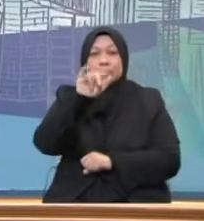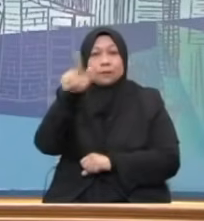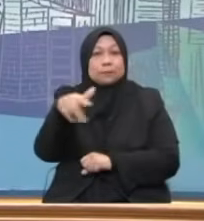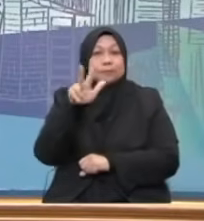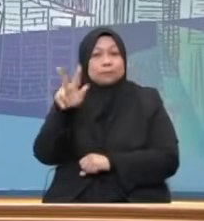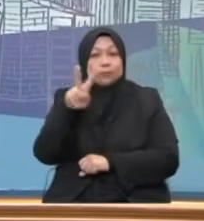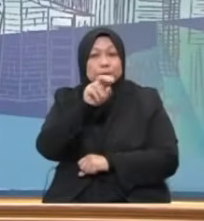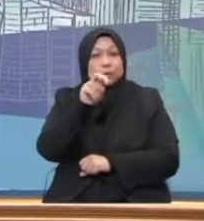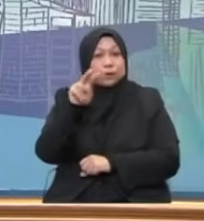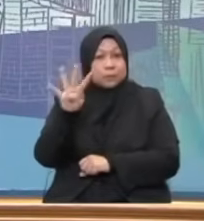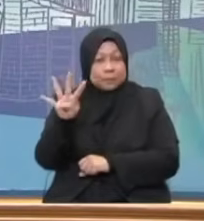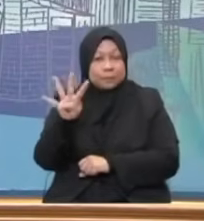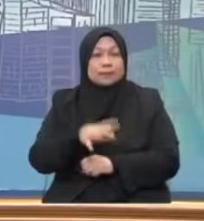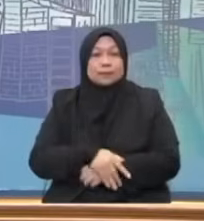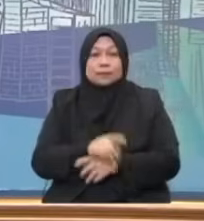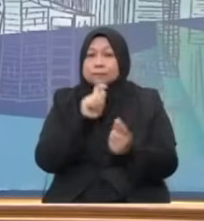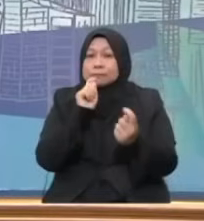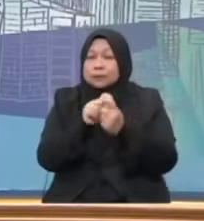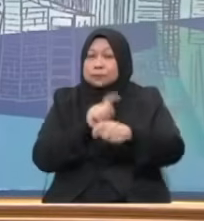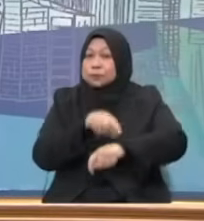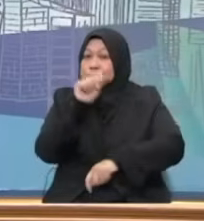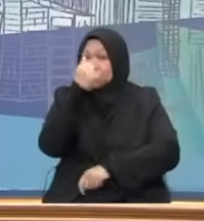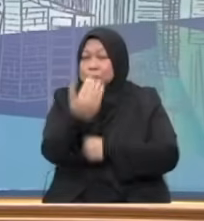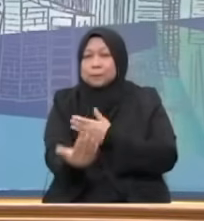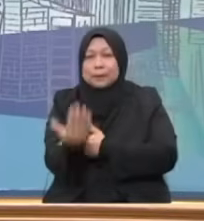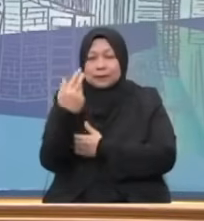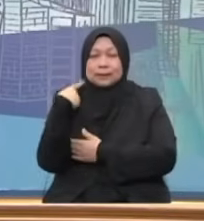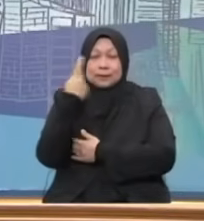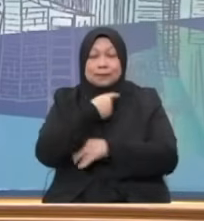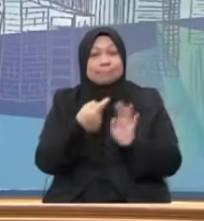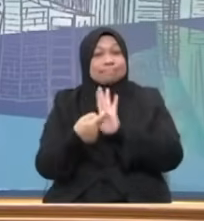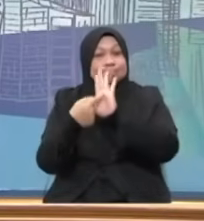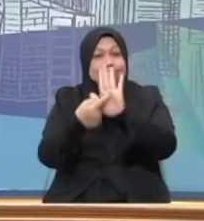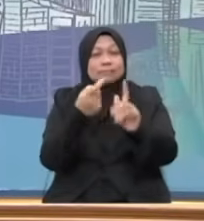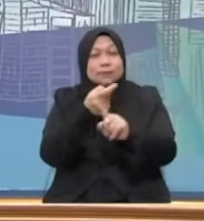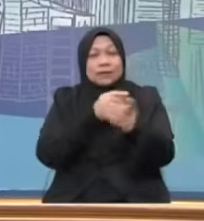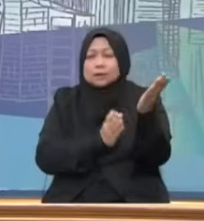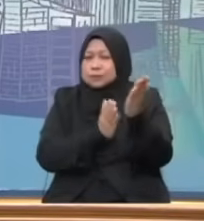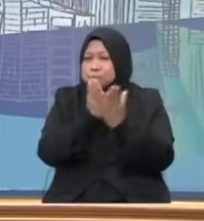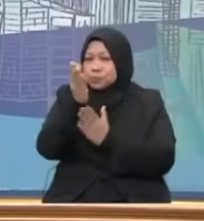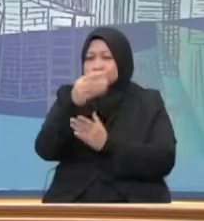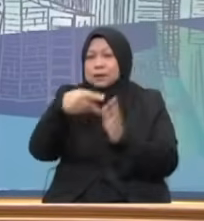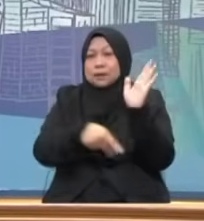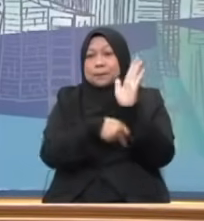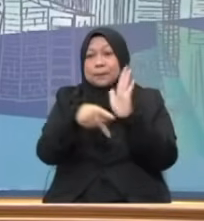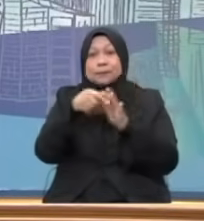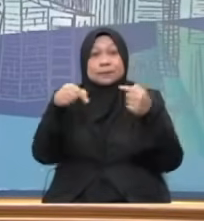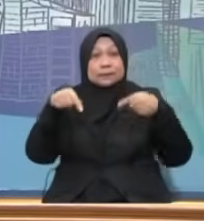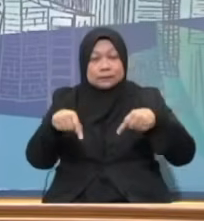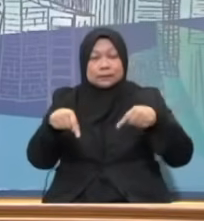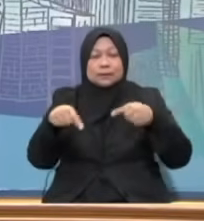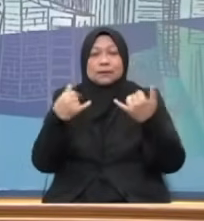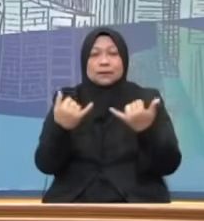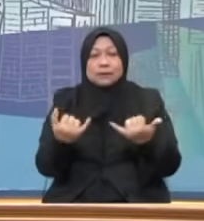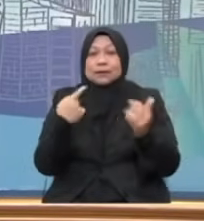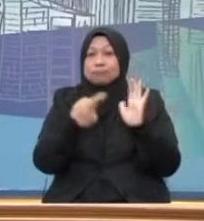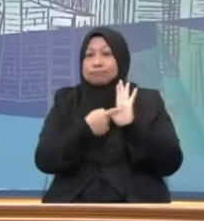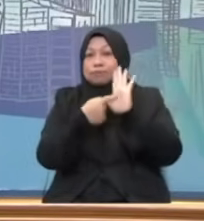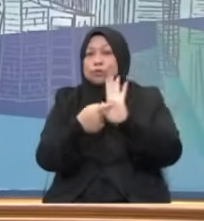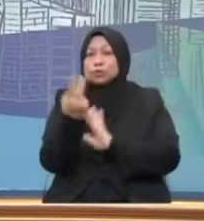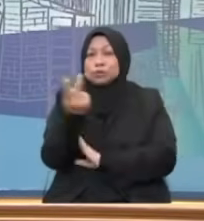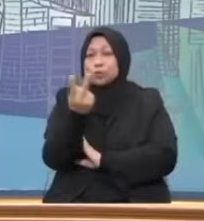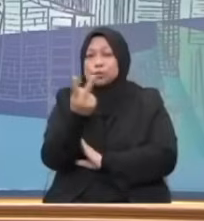Mac 2024 tepat jam 10 pagi kita akan bawakan kepada anda langsung dari parlimen dan kali ini kita bawakan kepada anda